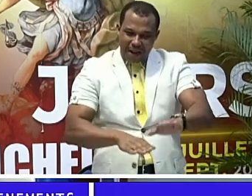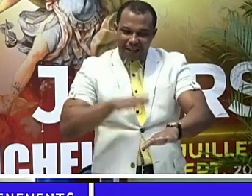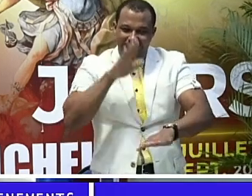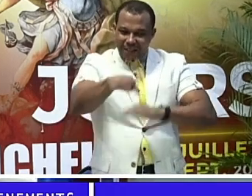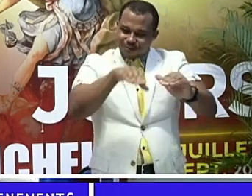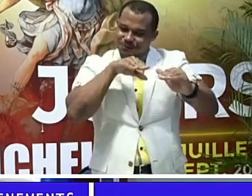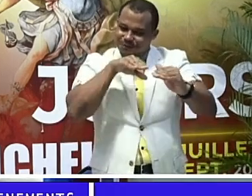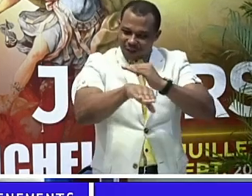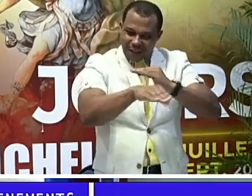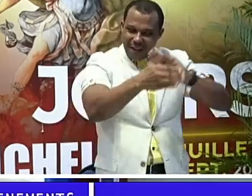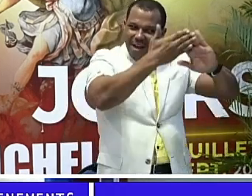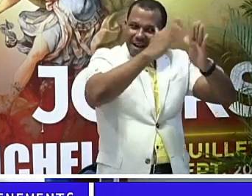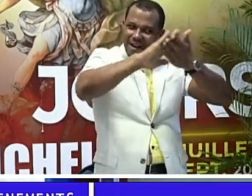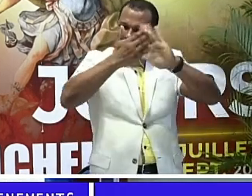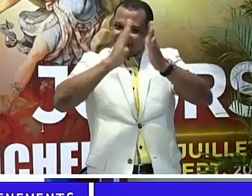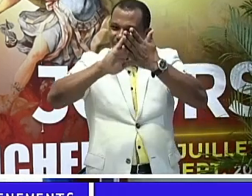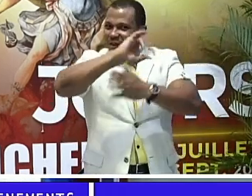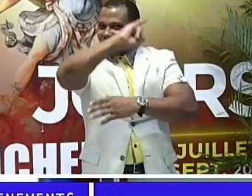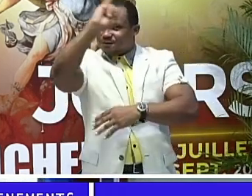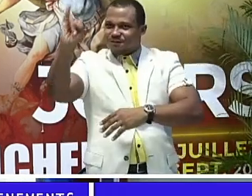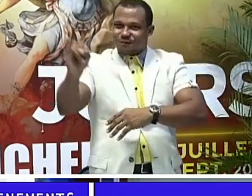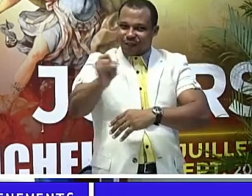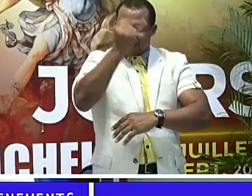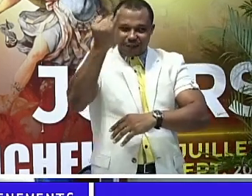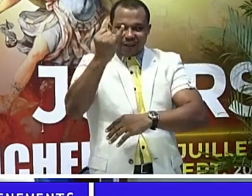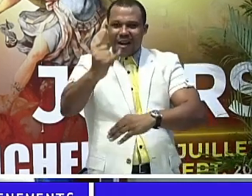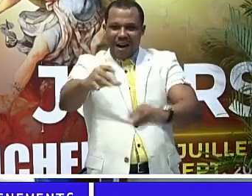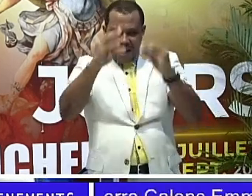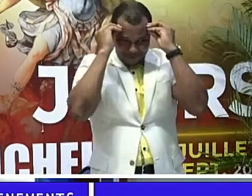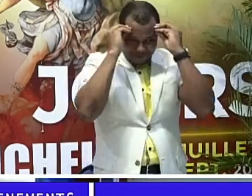villes et les villages en enseignant.